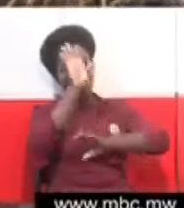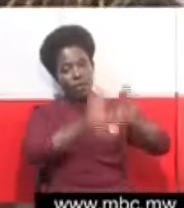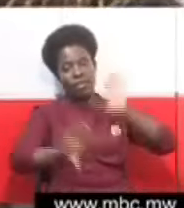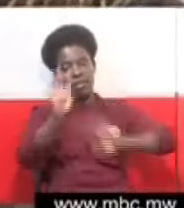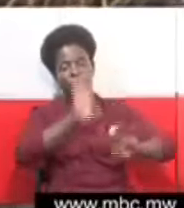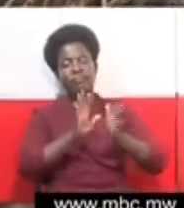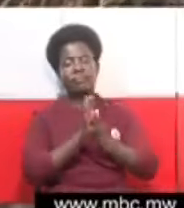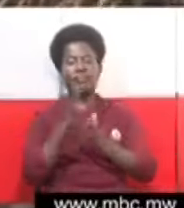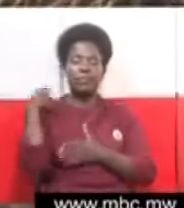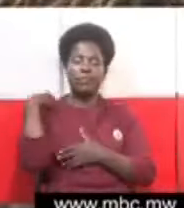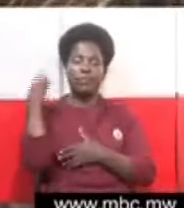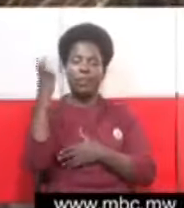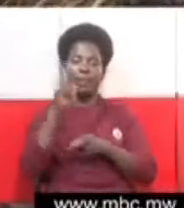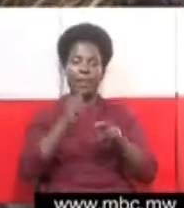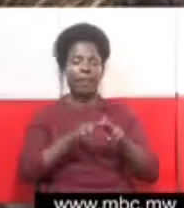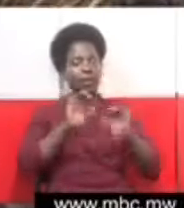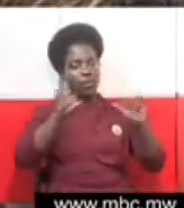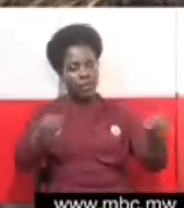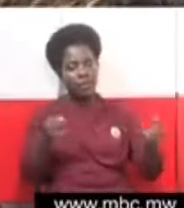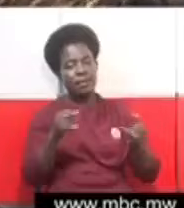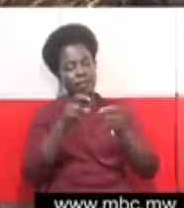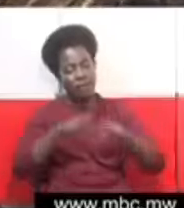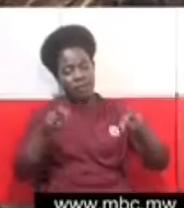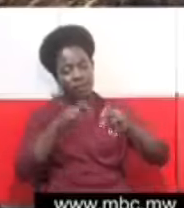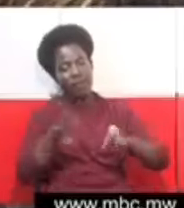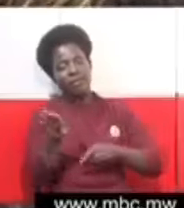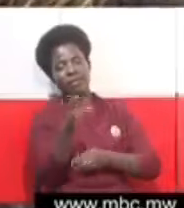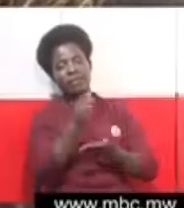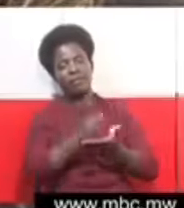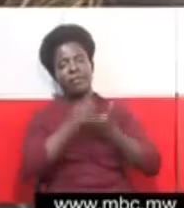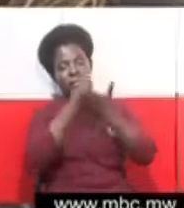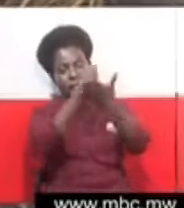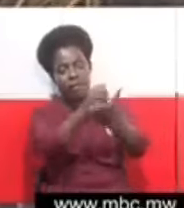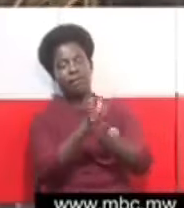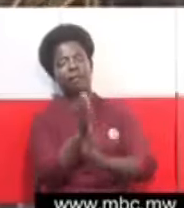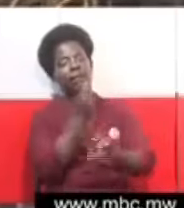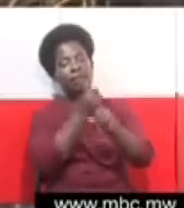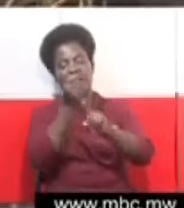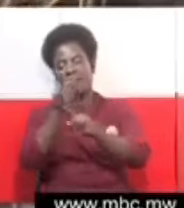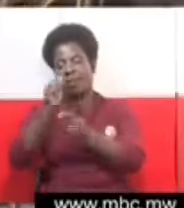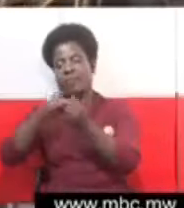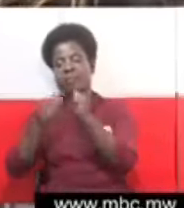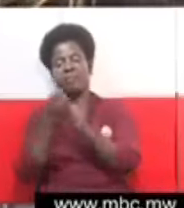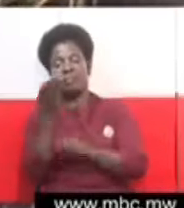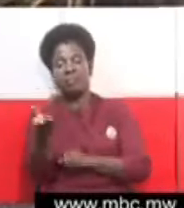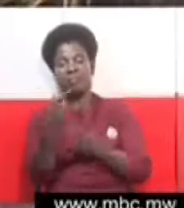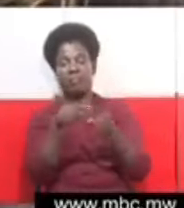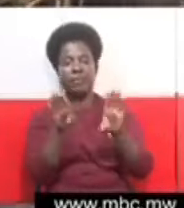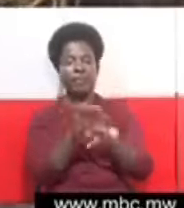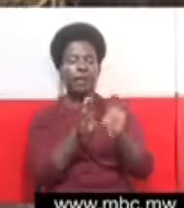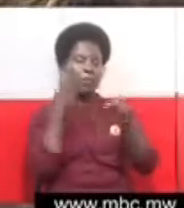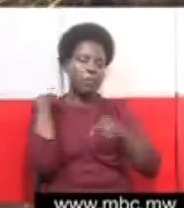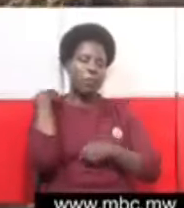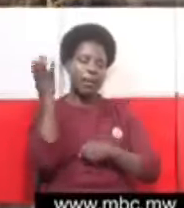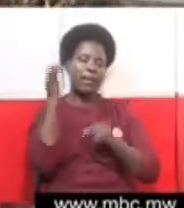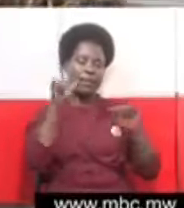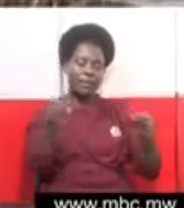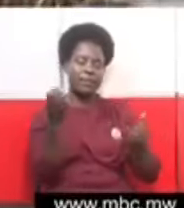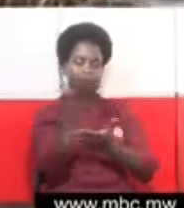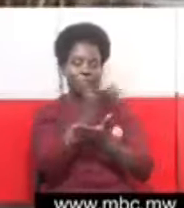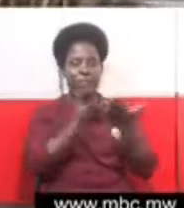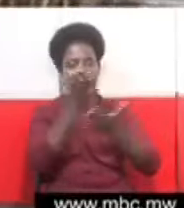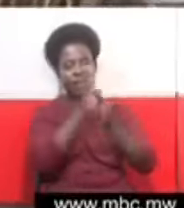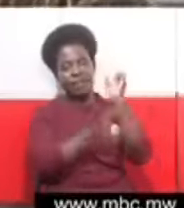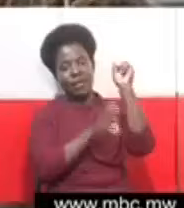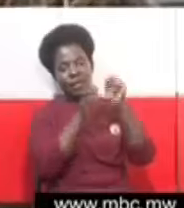Ndipo boma lakhala likuyesetsa kupeza njira zothandizira kulimbana ndi mavutowa. Mwazina, boma lakhala likukambirana ndi maiko